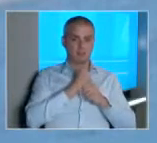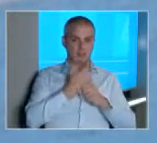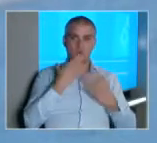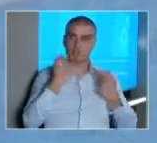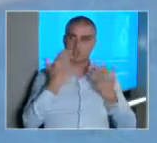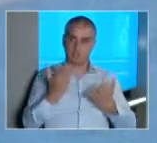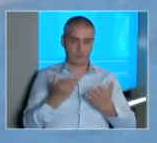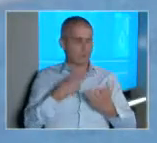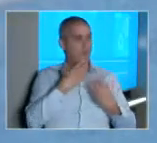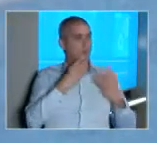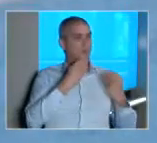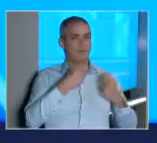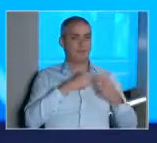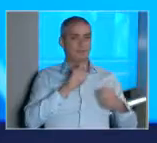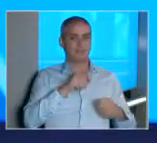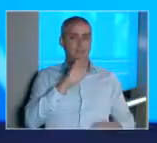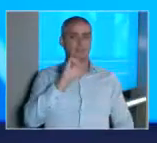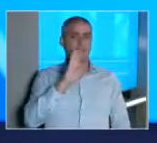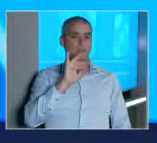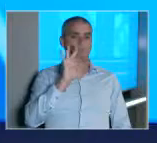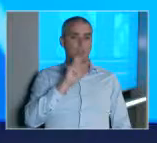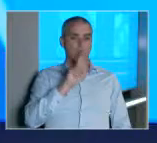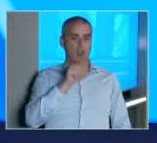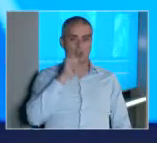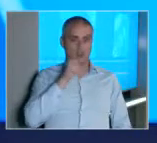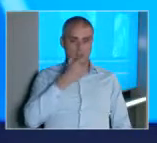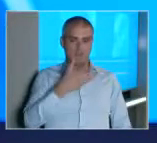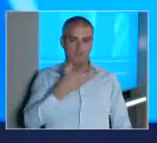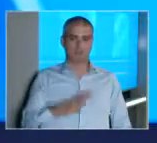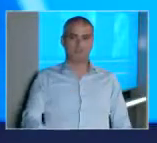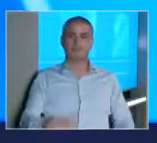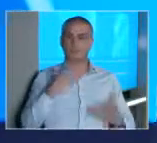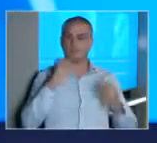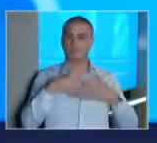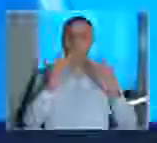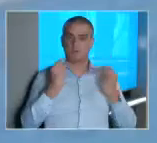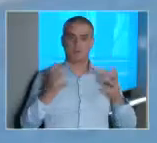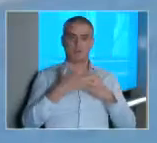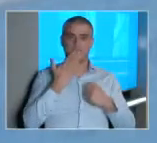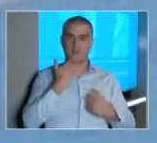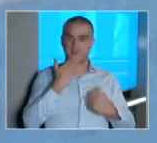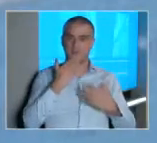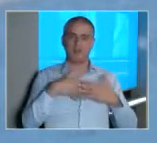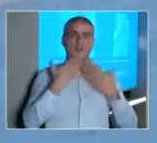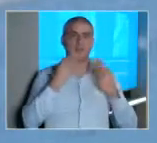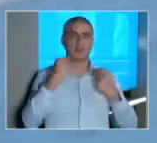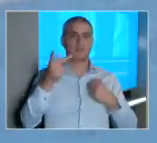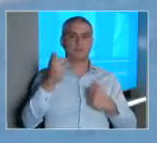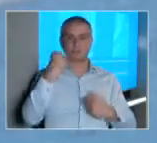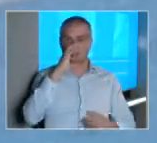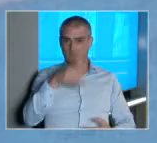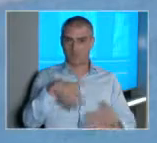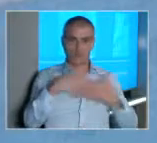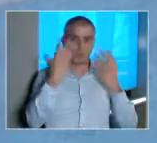תודה רבה גם לך, ותודה גם לחבר הכנסת מיכאל ביטון מכחול לבן. תודה לך, אימאל. תודה לכם שהייתם